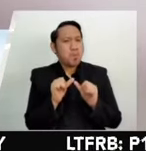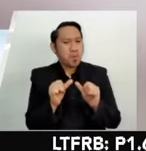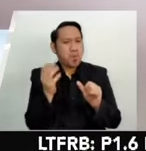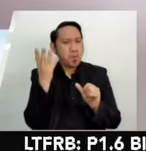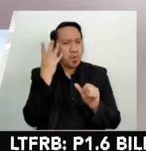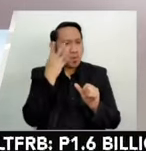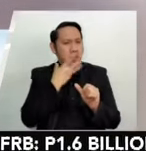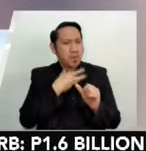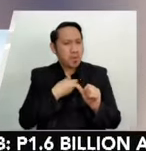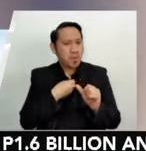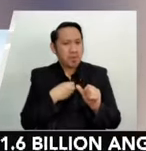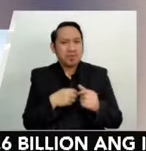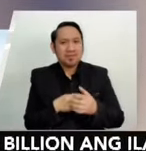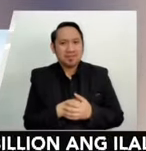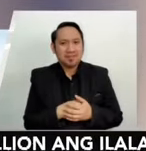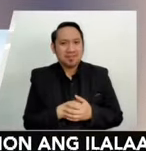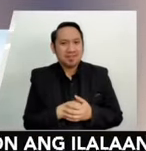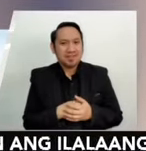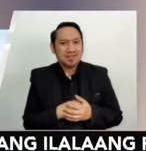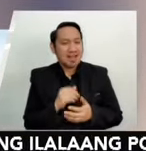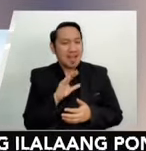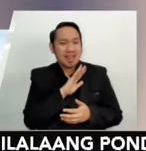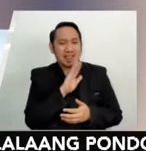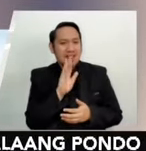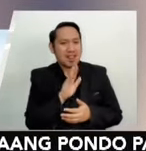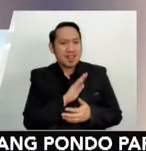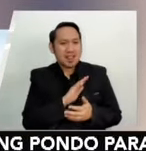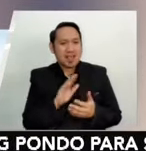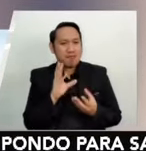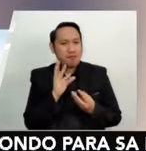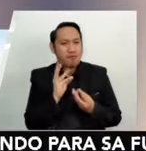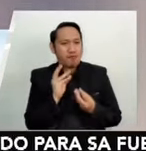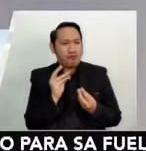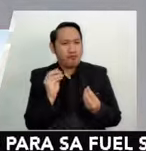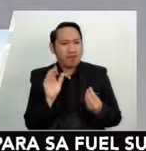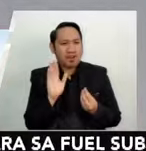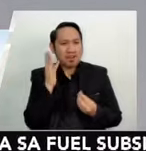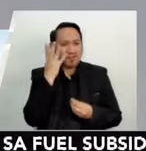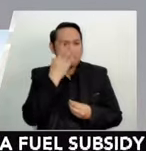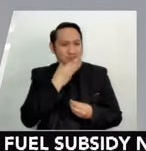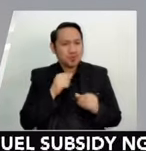naman daw ang global fashion icon ayon sa ilang netizens.